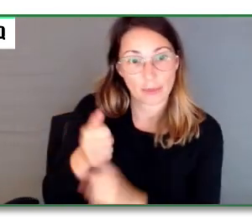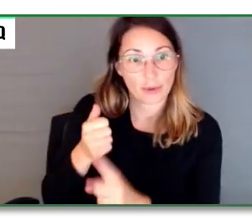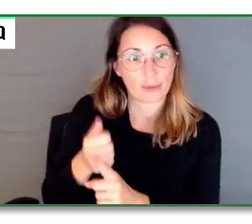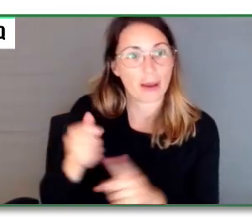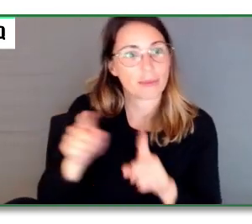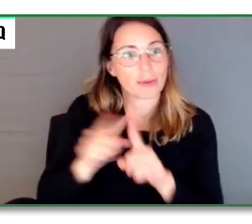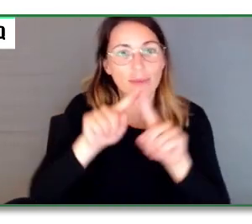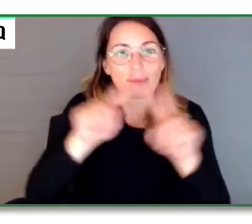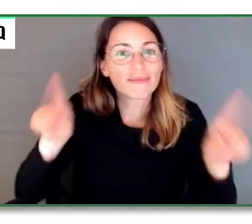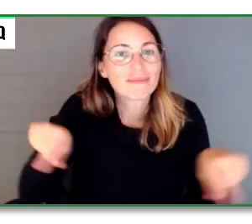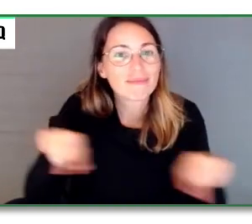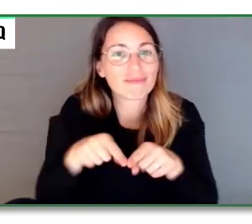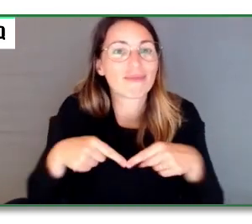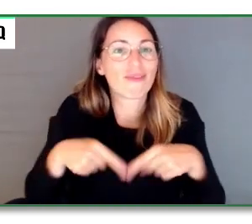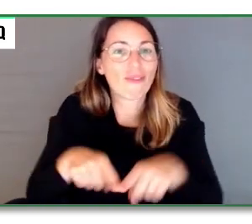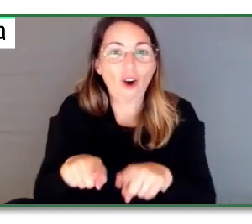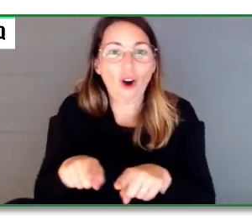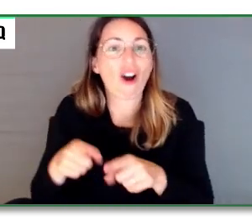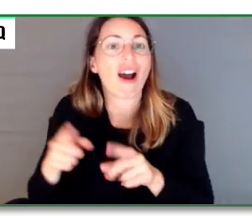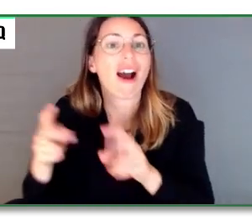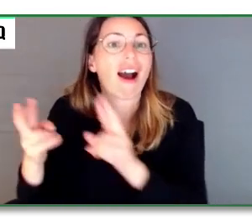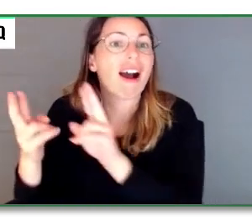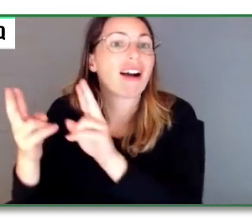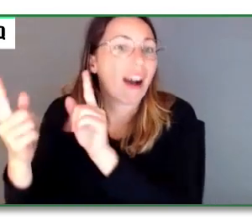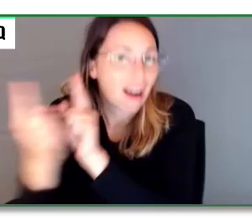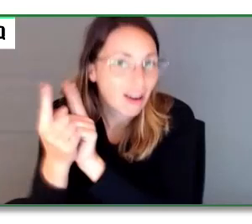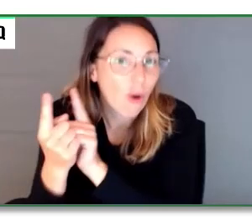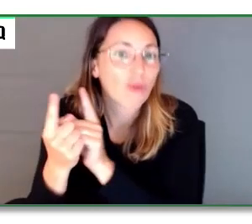lors de sa rencontre avec ce bénévole en 1995.